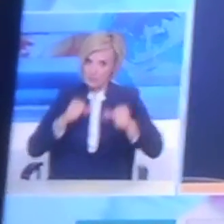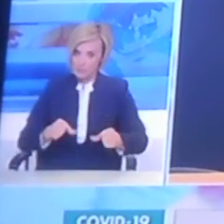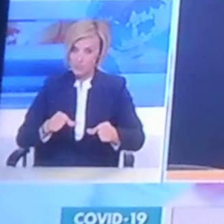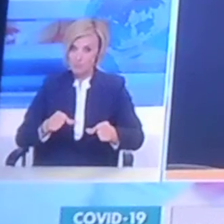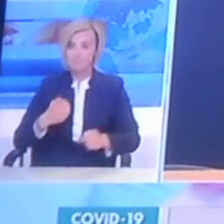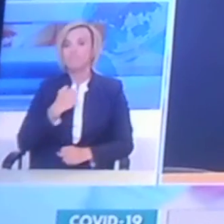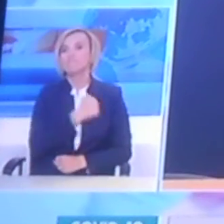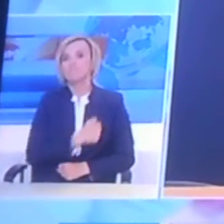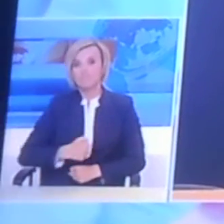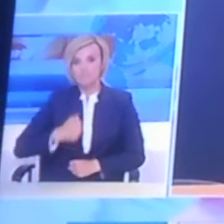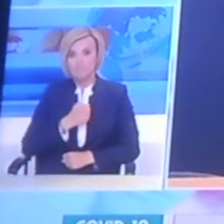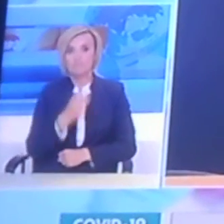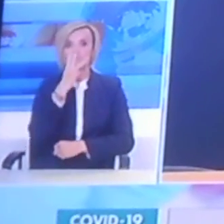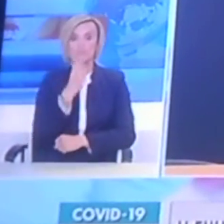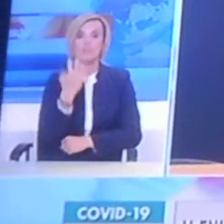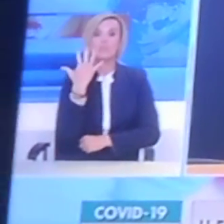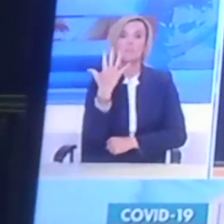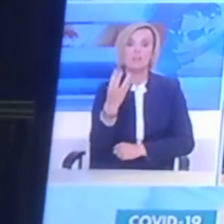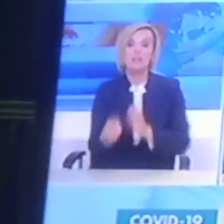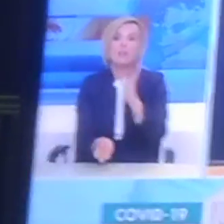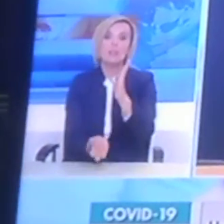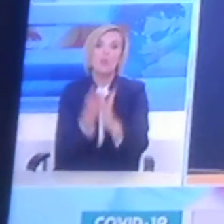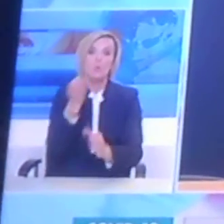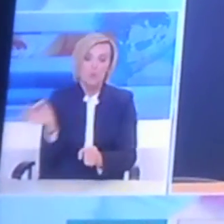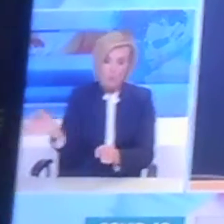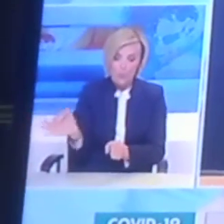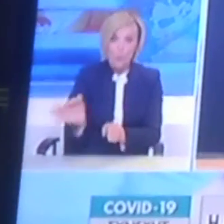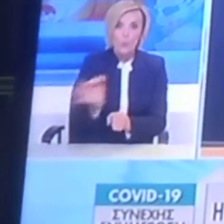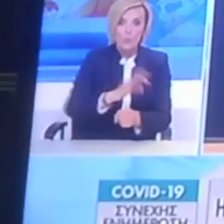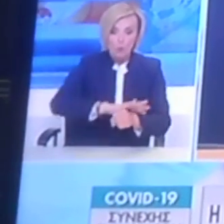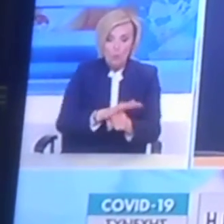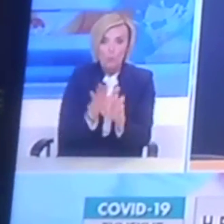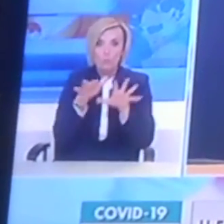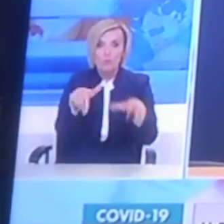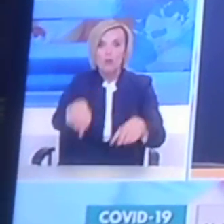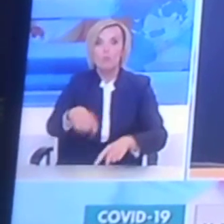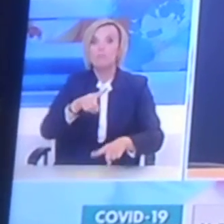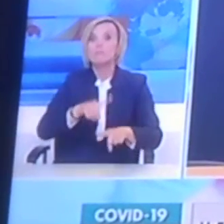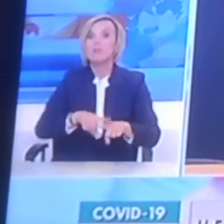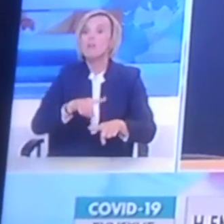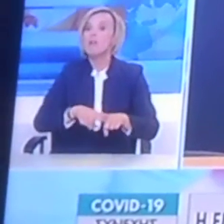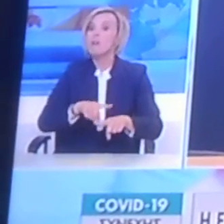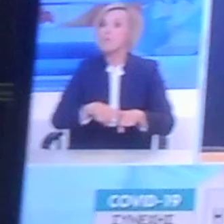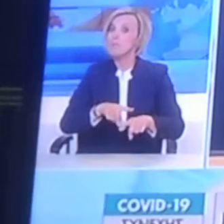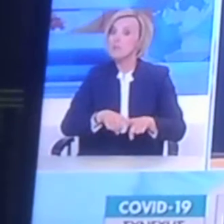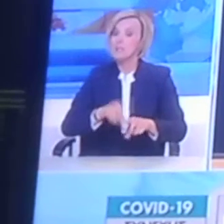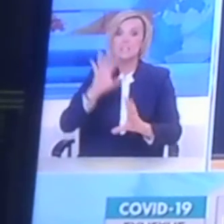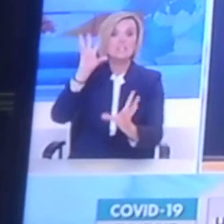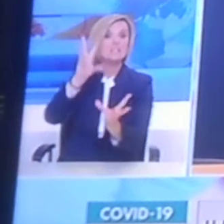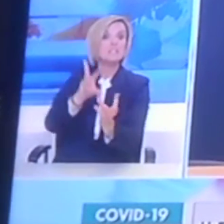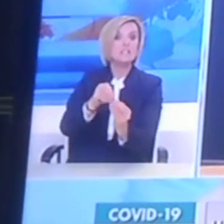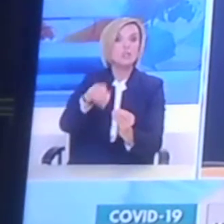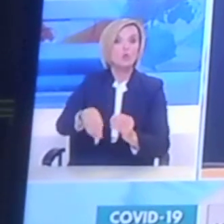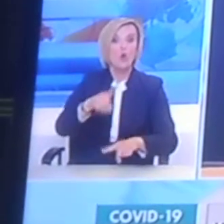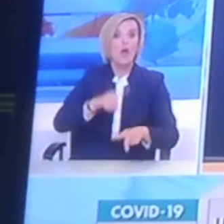35 νέα επιβεβαιωμένα κρούσματα της νόσου στη χώρα μας. Ο συνολικός αριθμός των επιβεβαιωμένων κρούσματων ανέρχεται